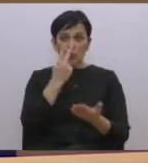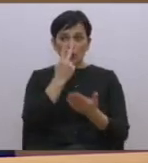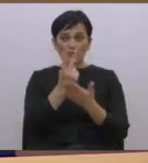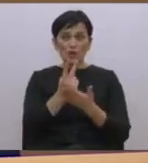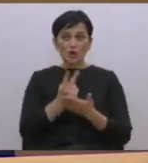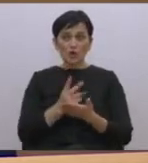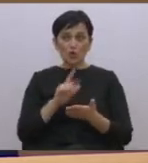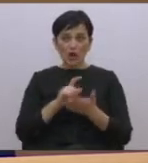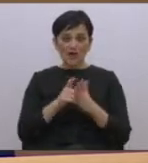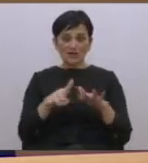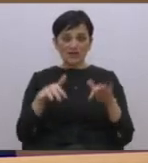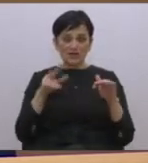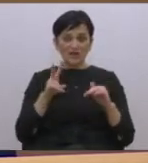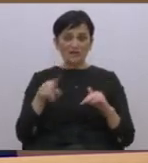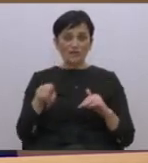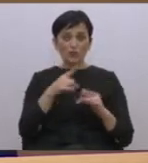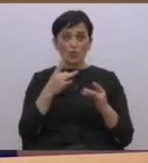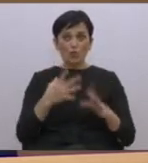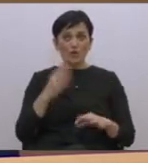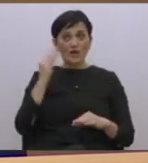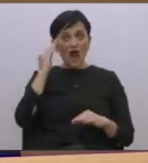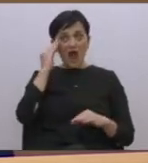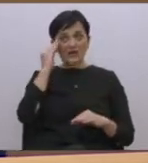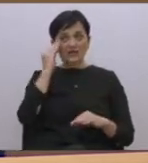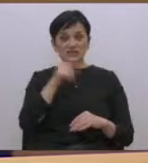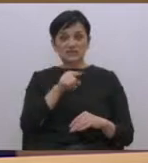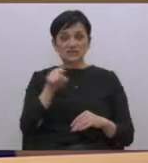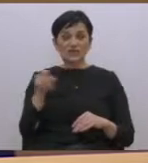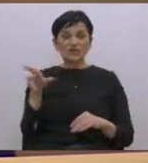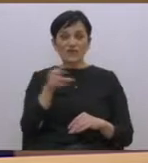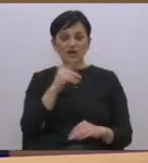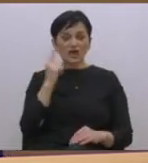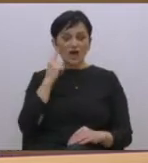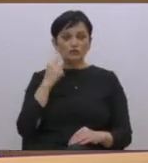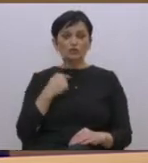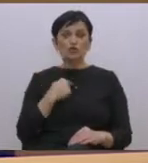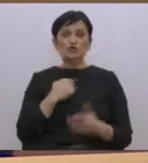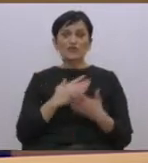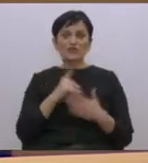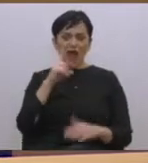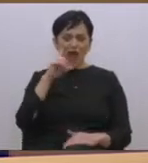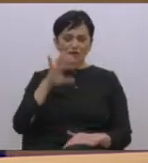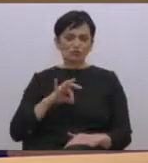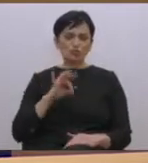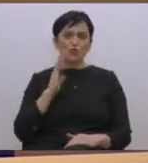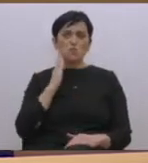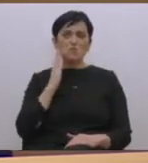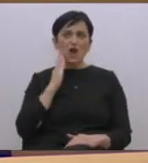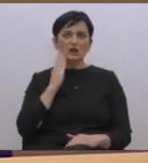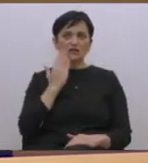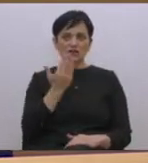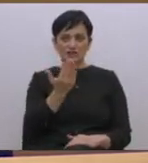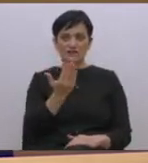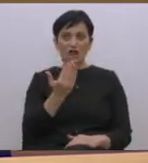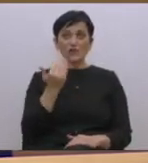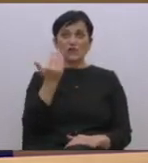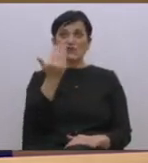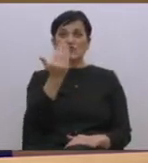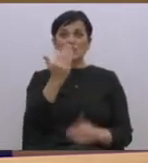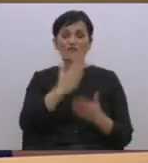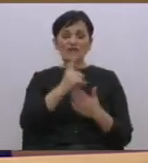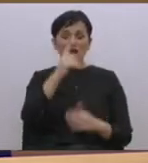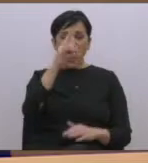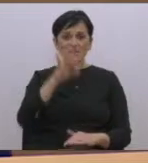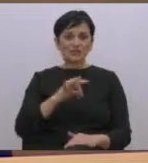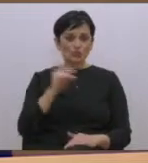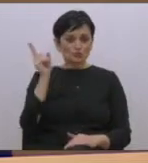imisar ro am darbaši visat ubraot azri moekitheba, qelas esmis ro chven vart 100%-it martlebit tuhentan da tuhen khart